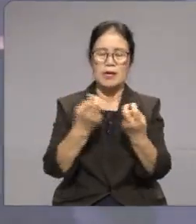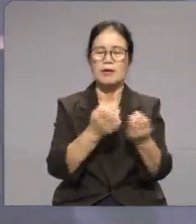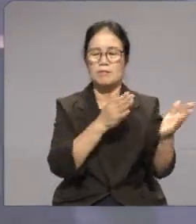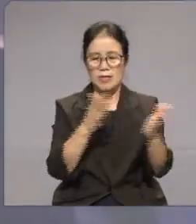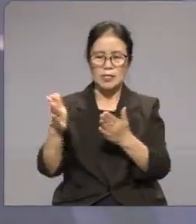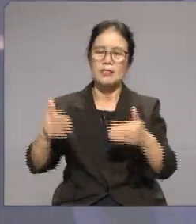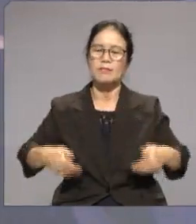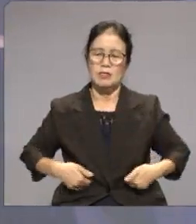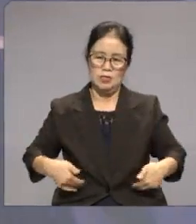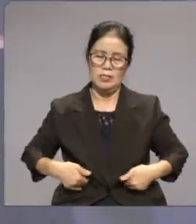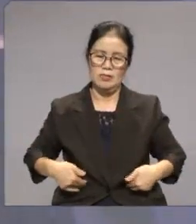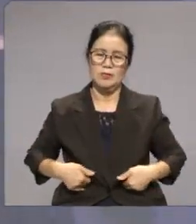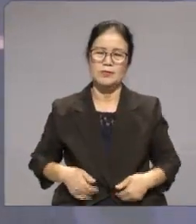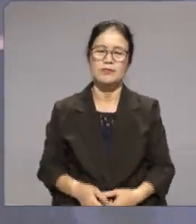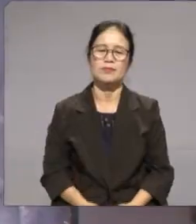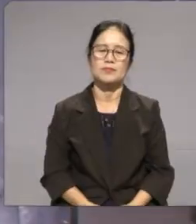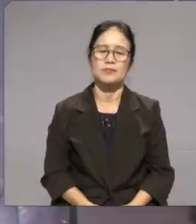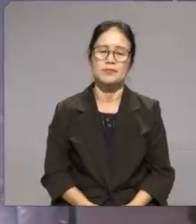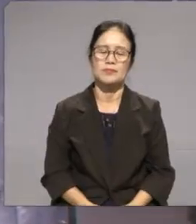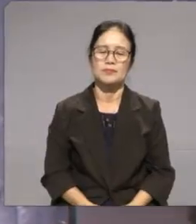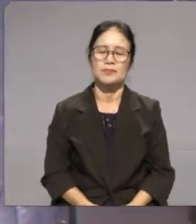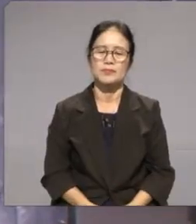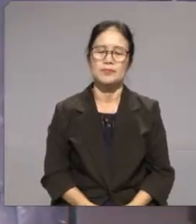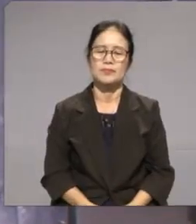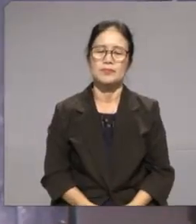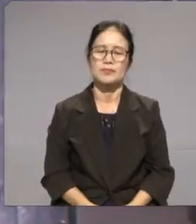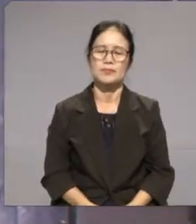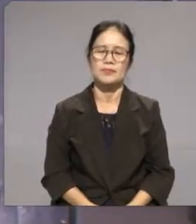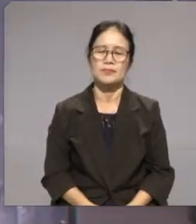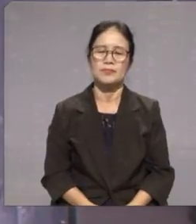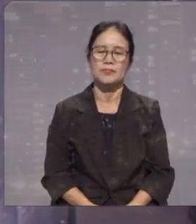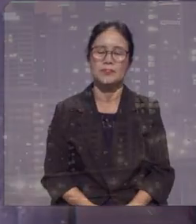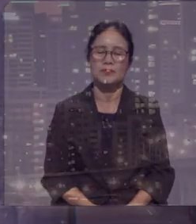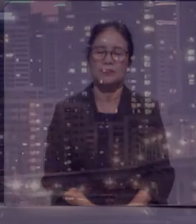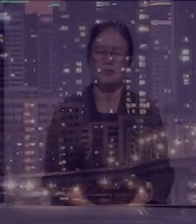마련이 필요하다는 지적이 나오고 있습니다. OBS 뉴스 신종환입니다.